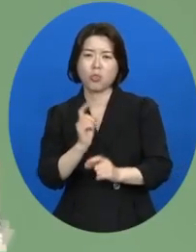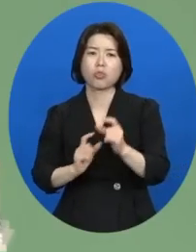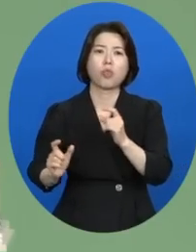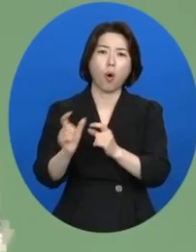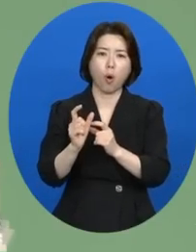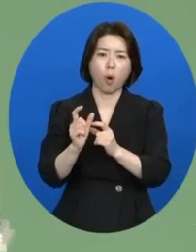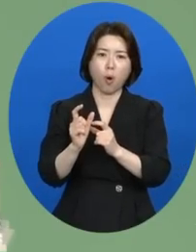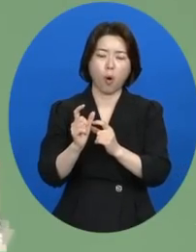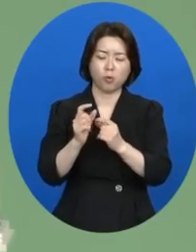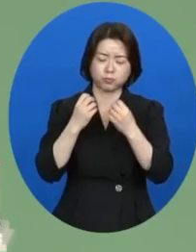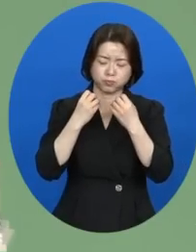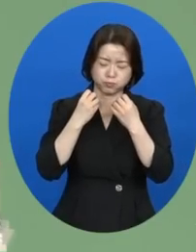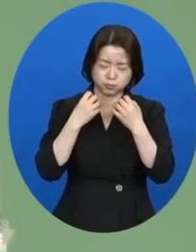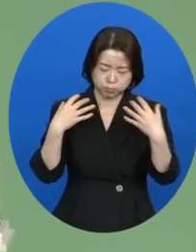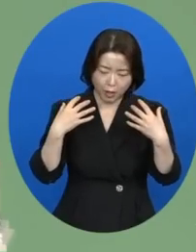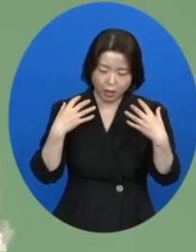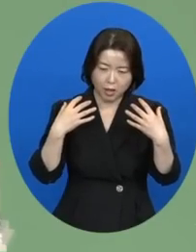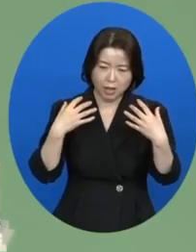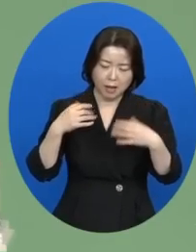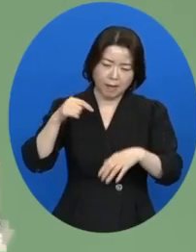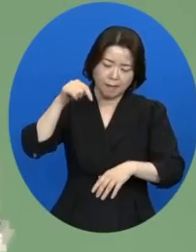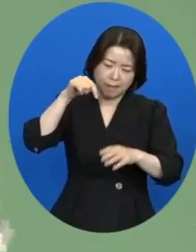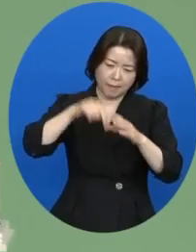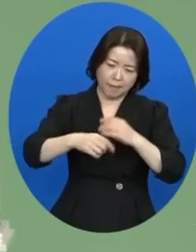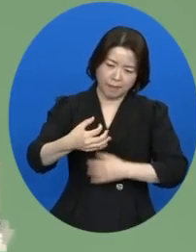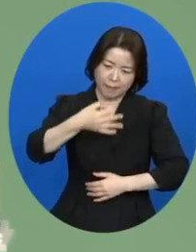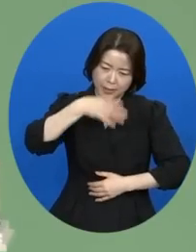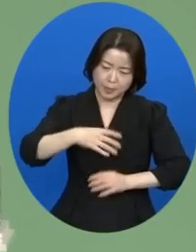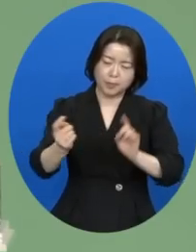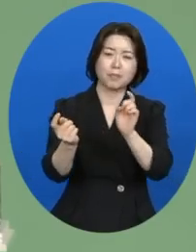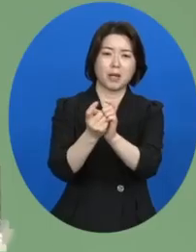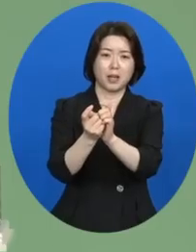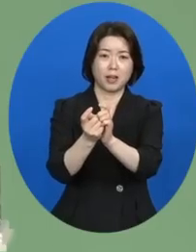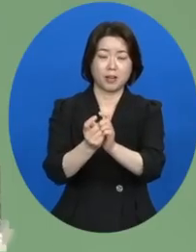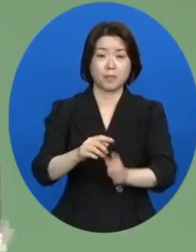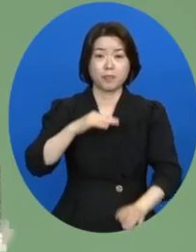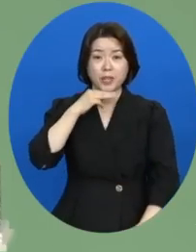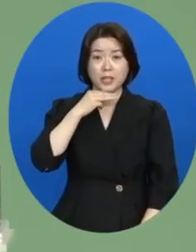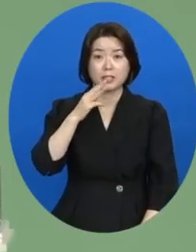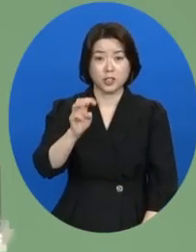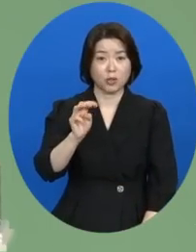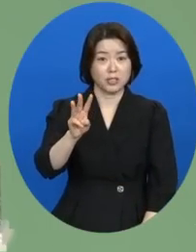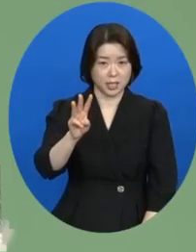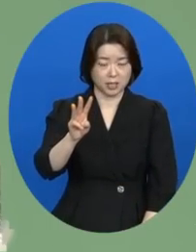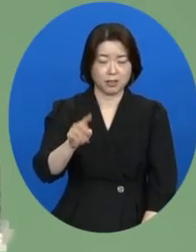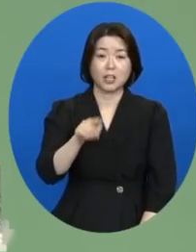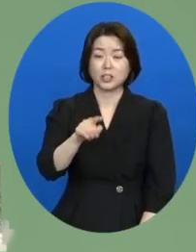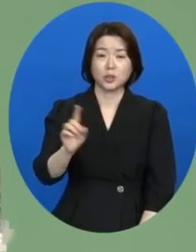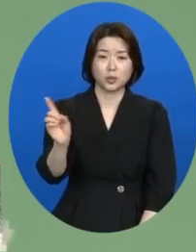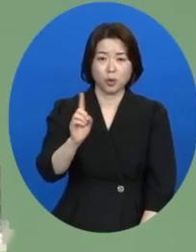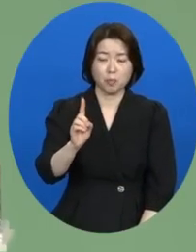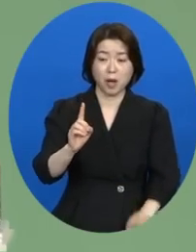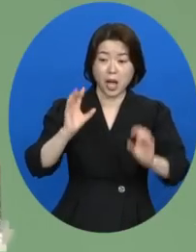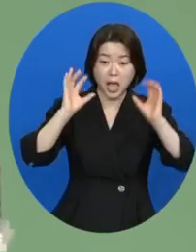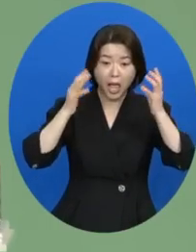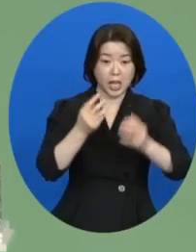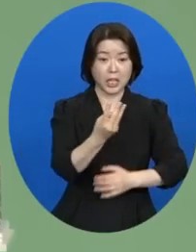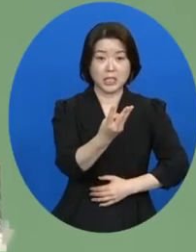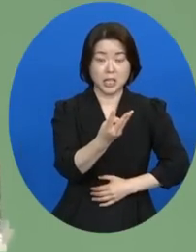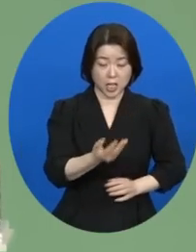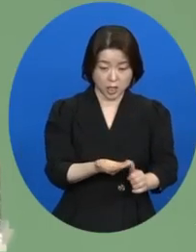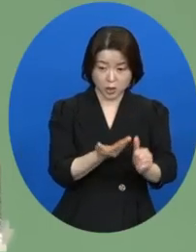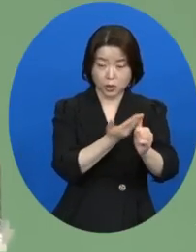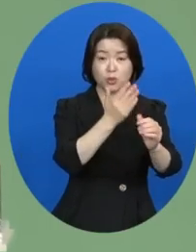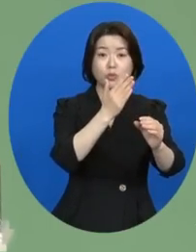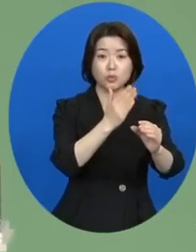깊은 골짜기를 경험하게 됩니다. 33살, 그것도 어린 아이들을 셋을